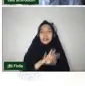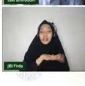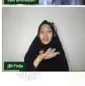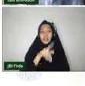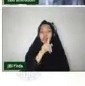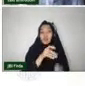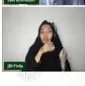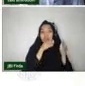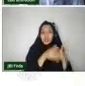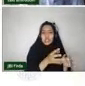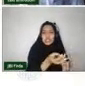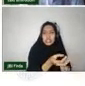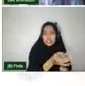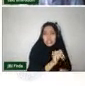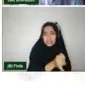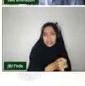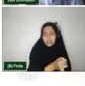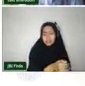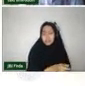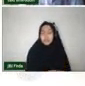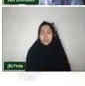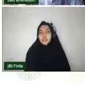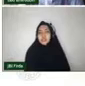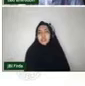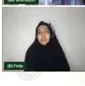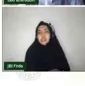saja, itu